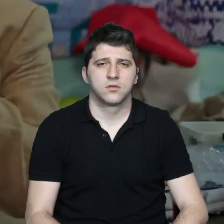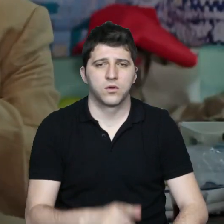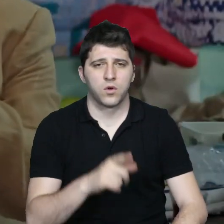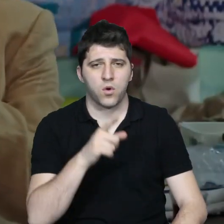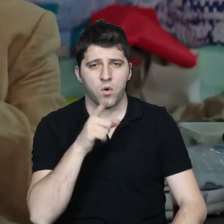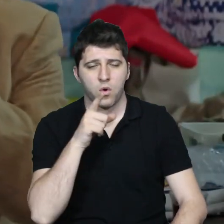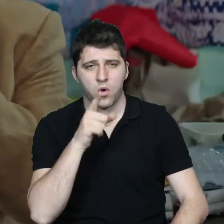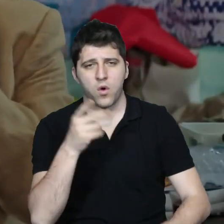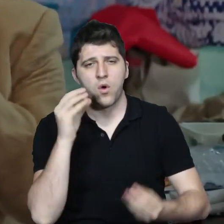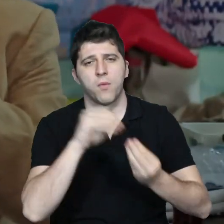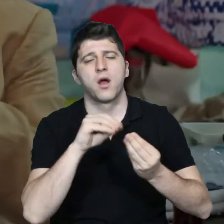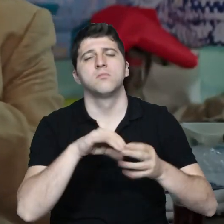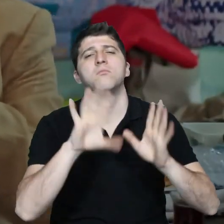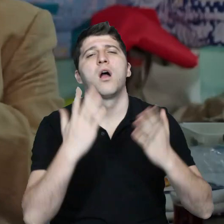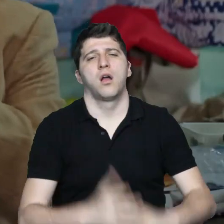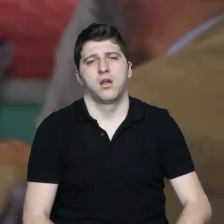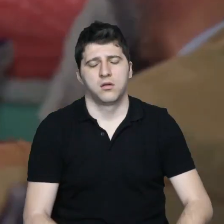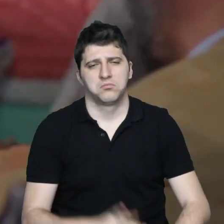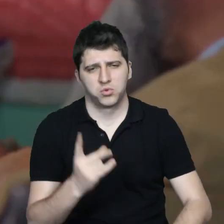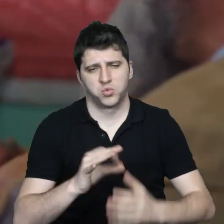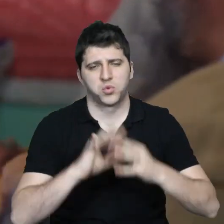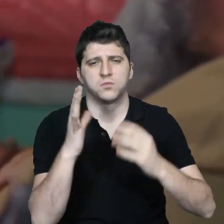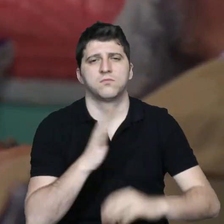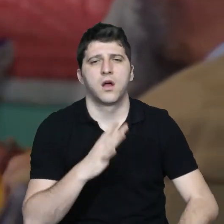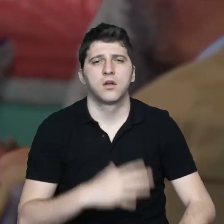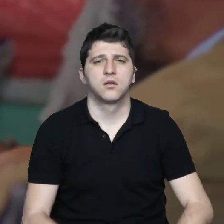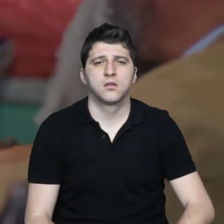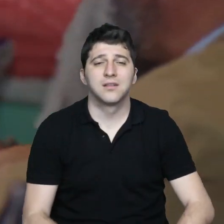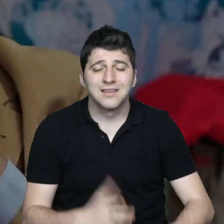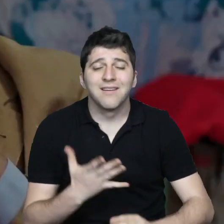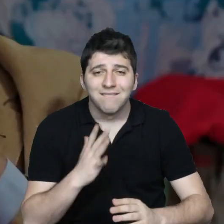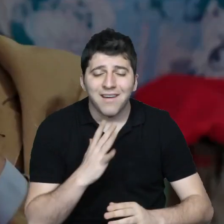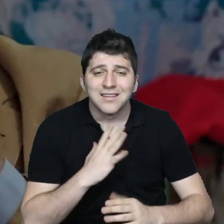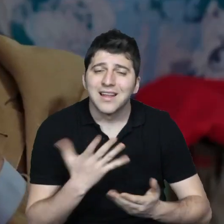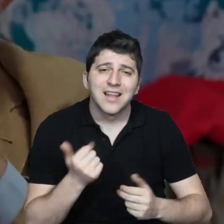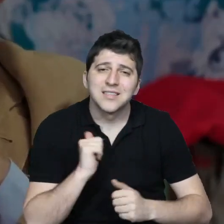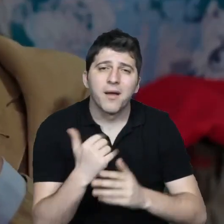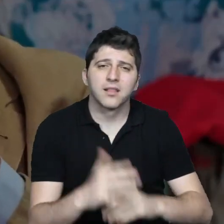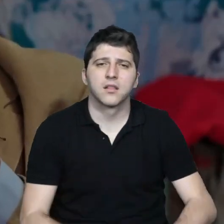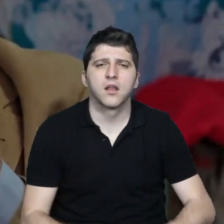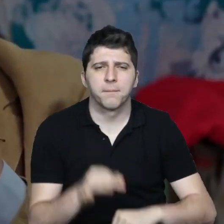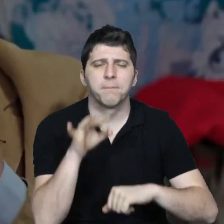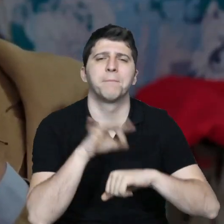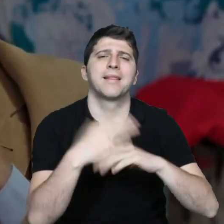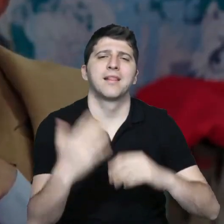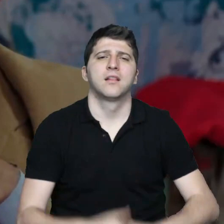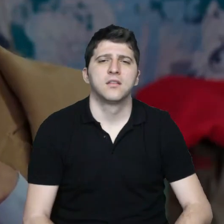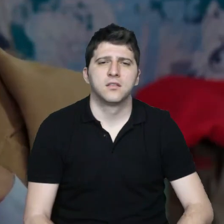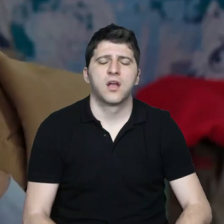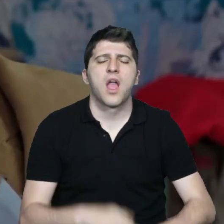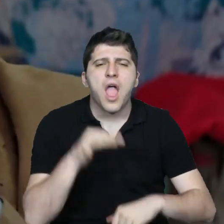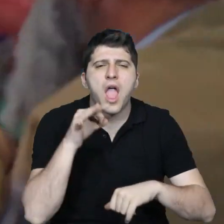Obartma muhterem. Her şeyin bir çaresi var ya. Var da ne zaman? Anında.